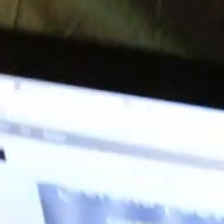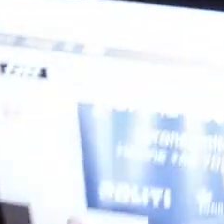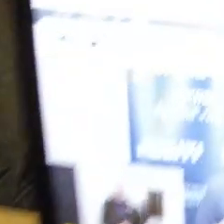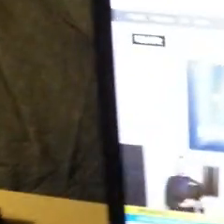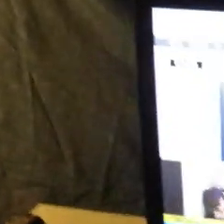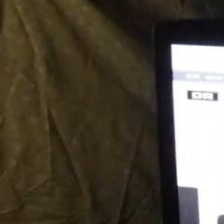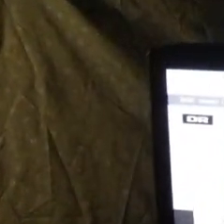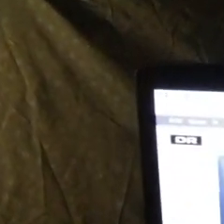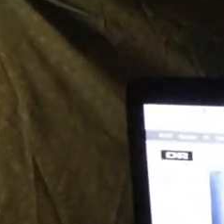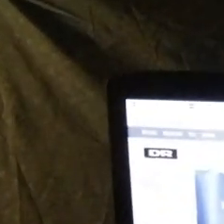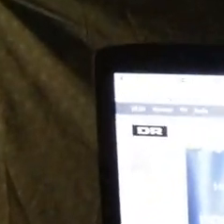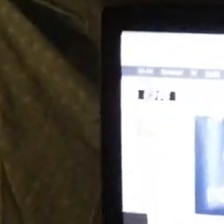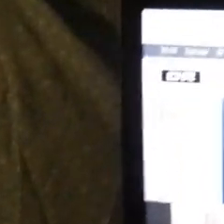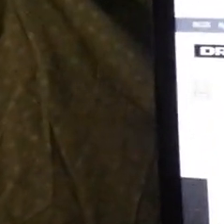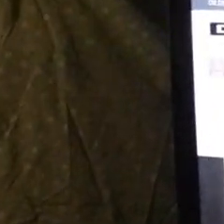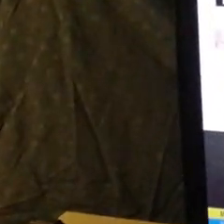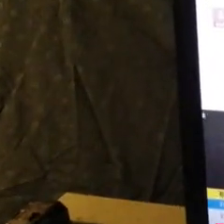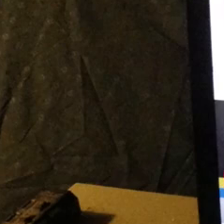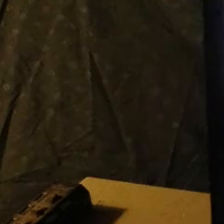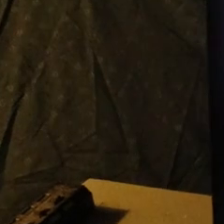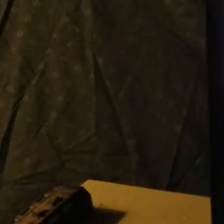til.